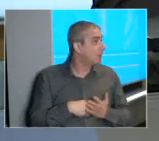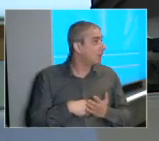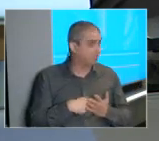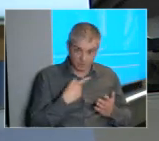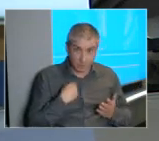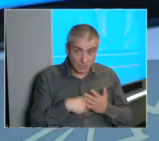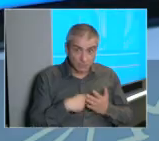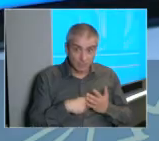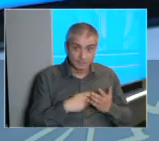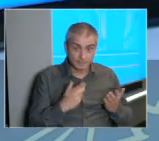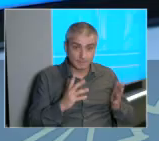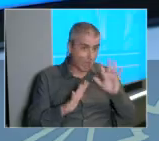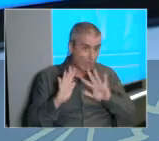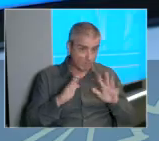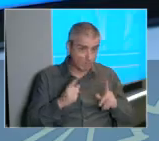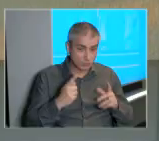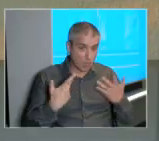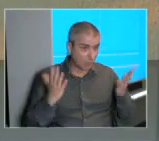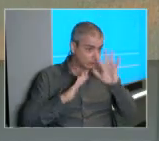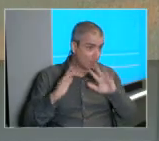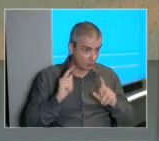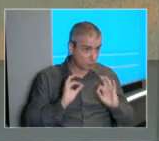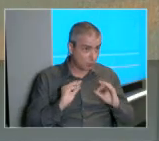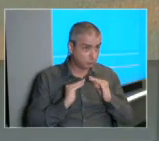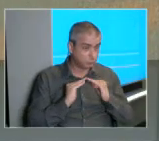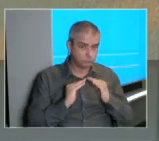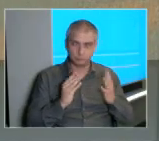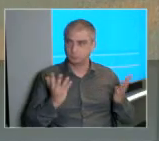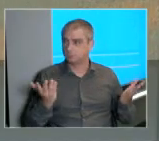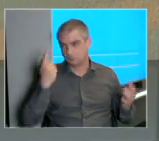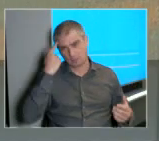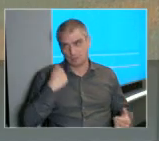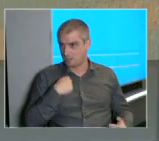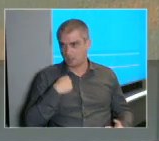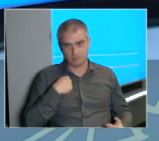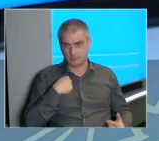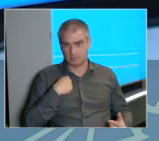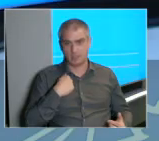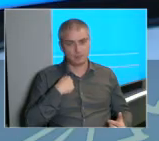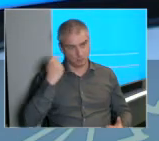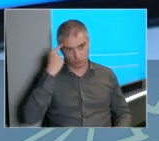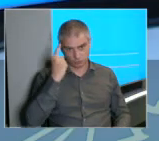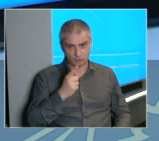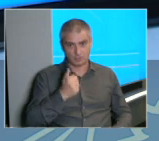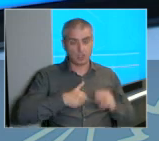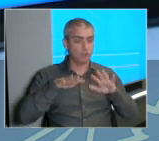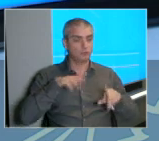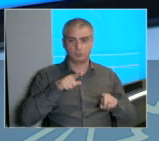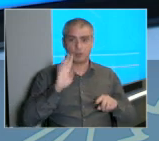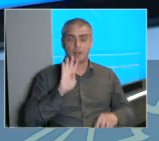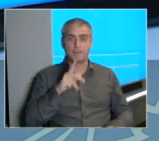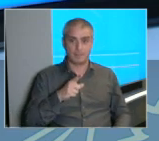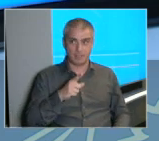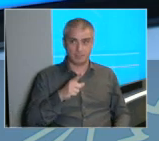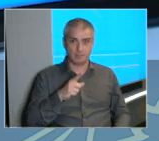בבקשה. הולכים לשלם? חוסר העמימות במקומה? תראה, לעניות דעתי, אני חושב שראש הממשלה